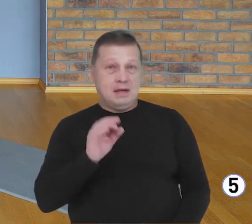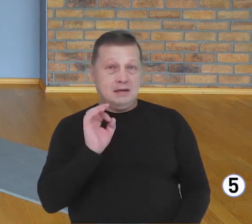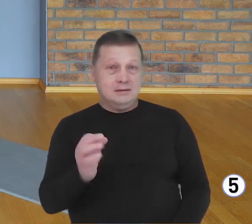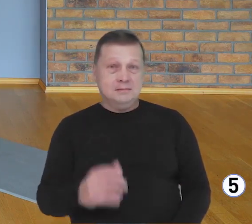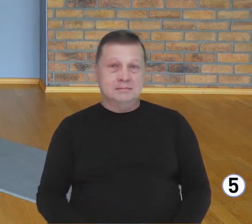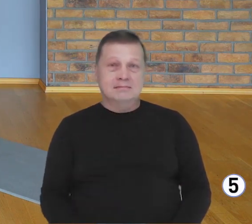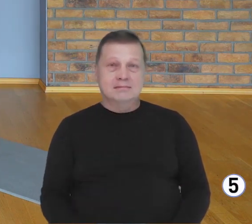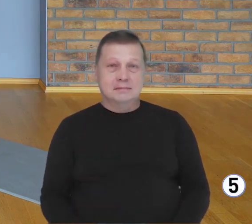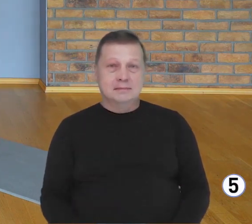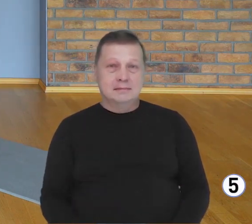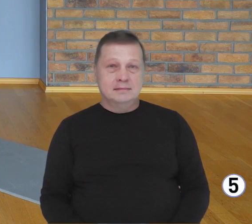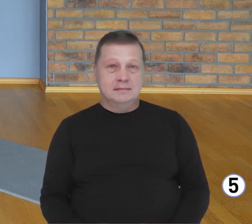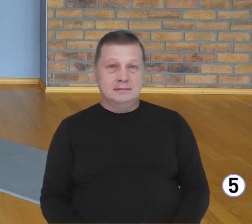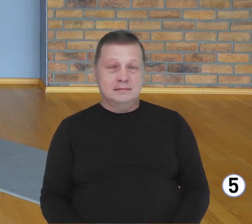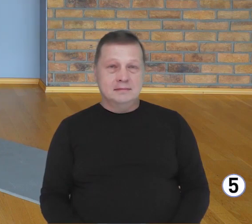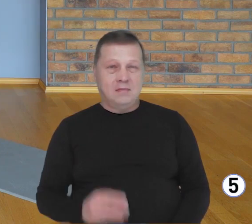Bardzo dobrze.